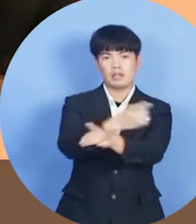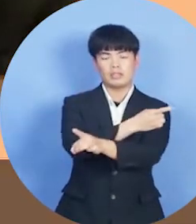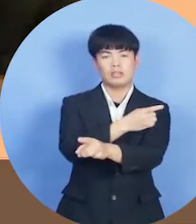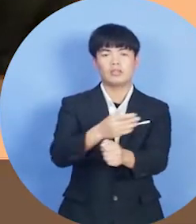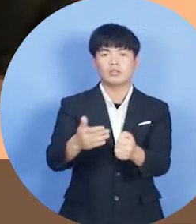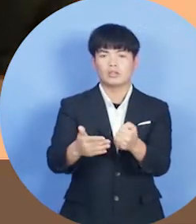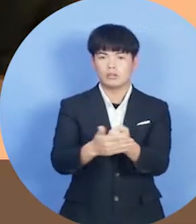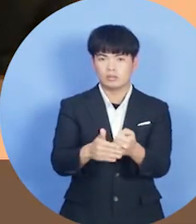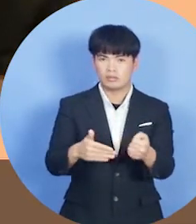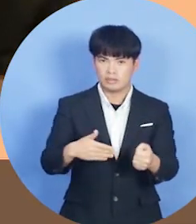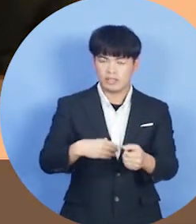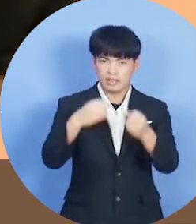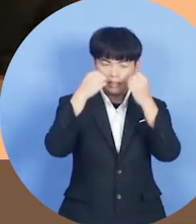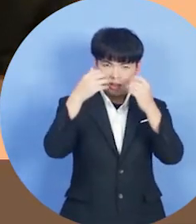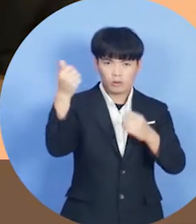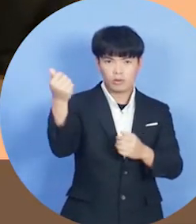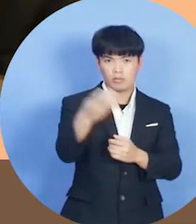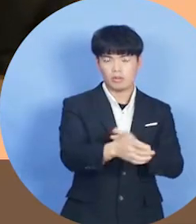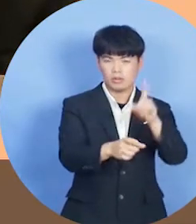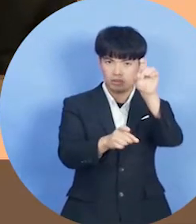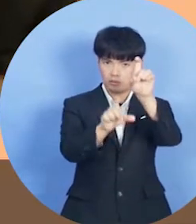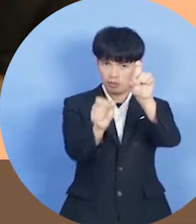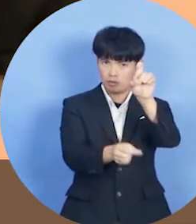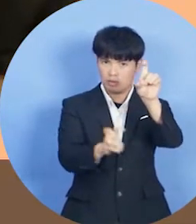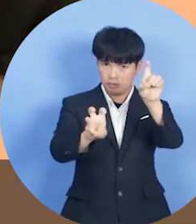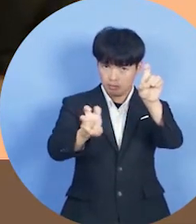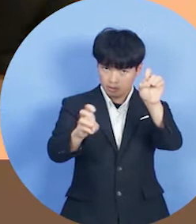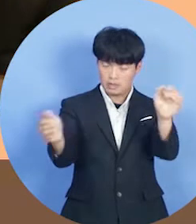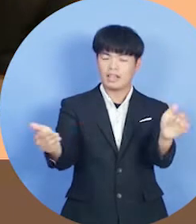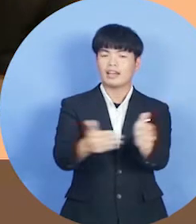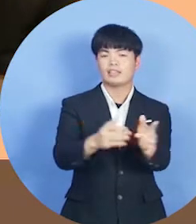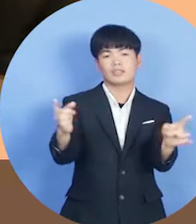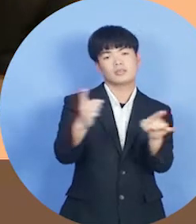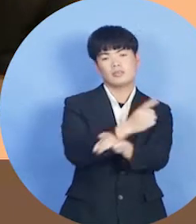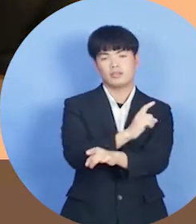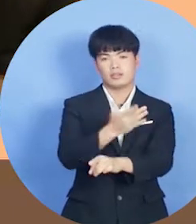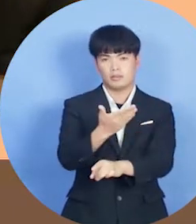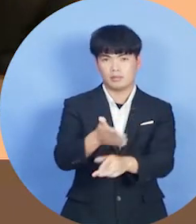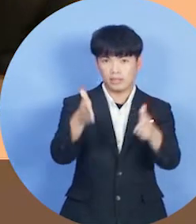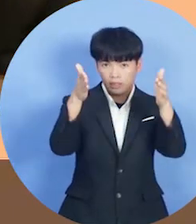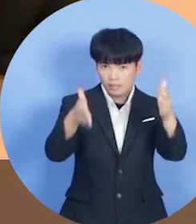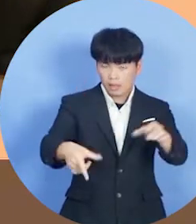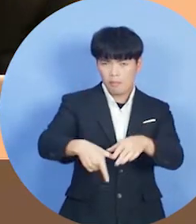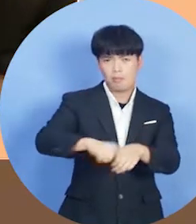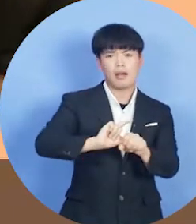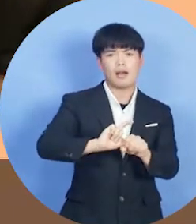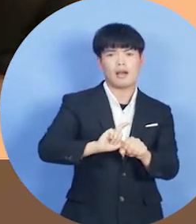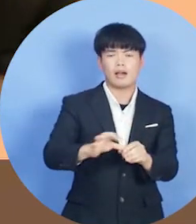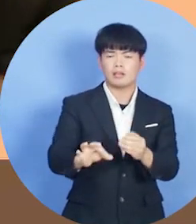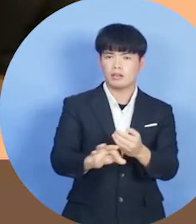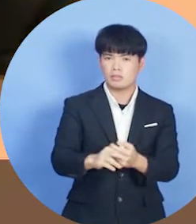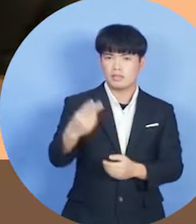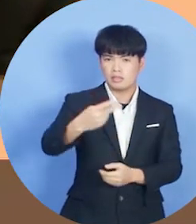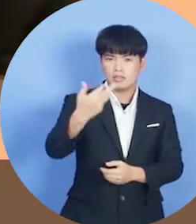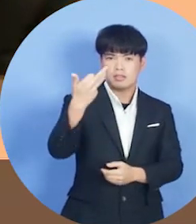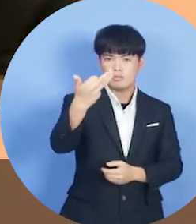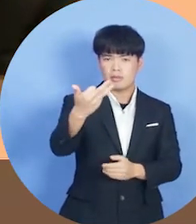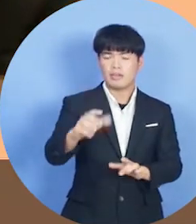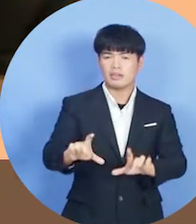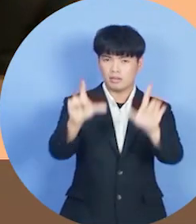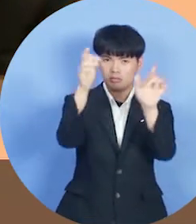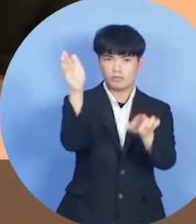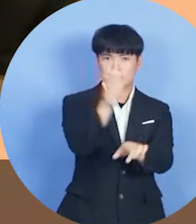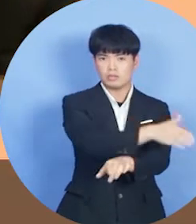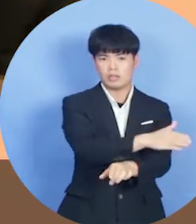신분류 번호를 오는 12월 31일까지 변경해야 합니다. 기한 내 변경하지 않으면 2018년부터 폐기물